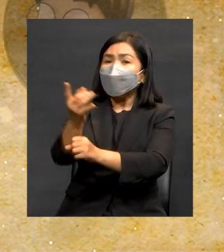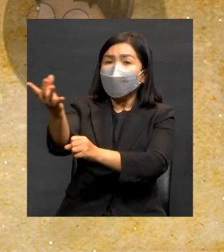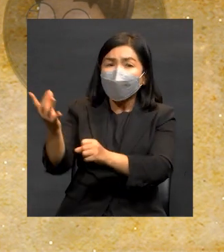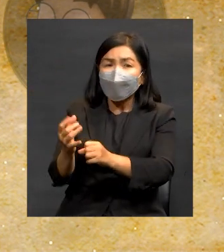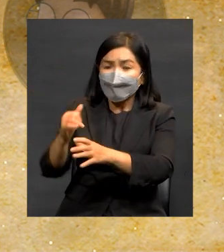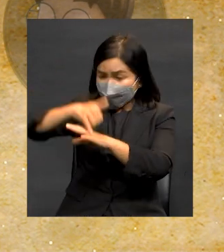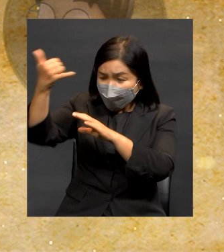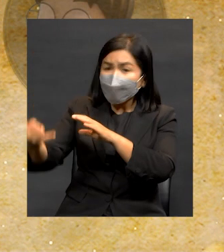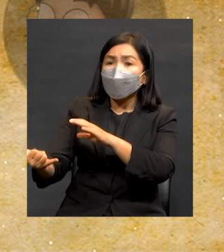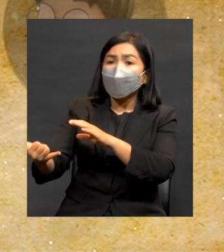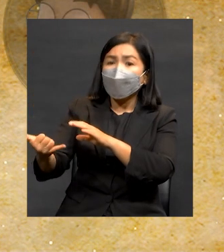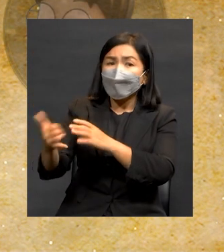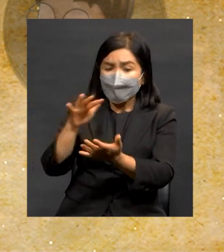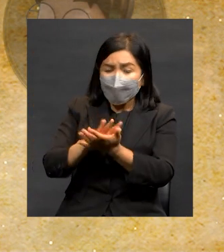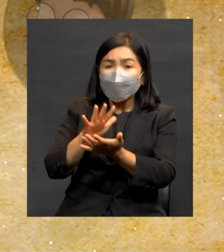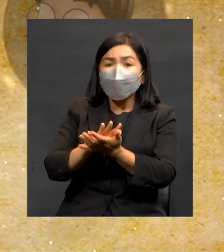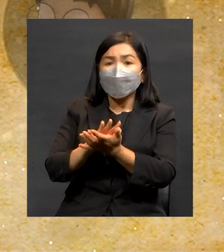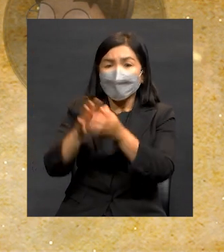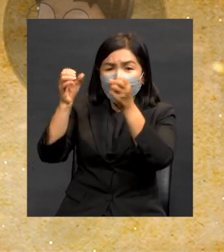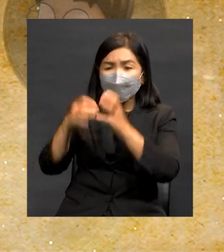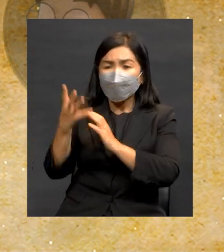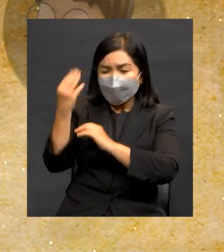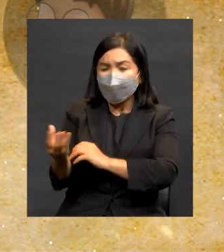ครับเดี๋ยวตกนะครับโรงเรียนเราน่ะที่จะมี